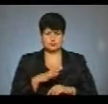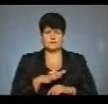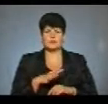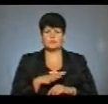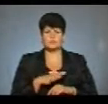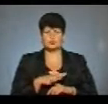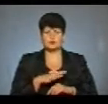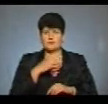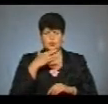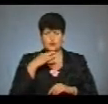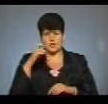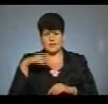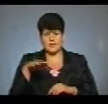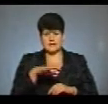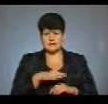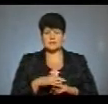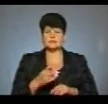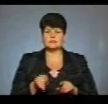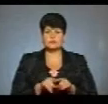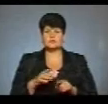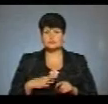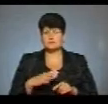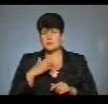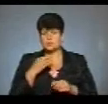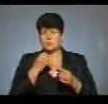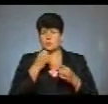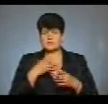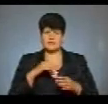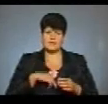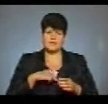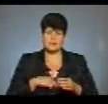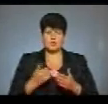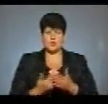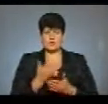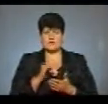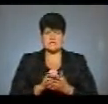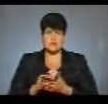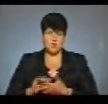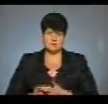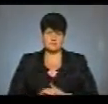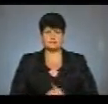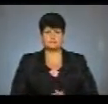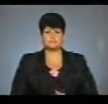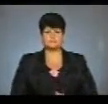в багатьох країнах, також чекаю багато позитивних емоцій, багато нових знайомств.